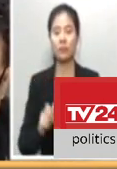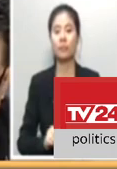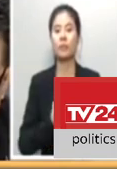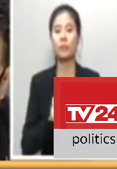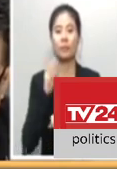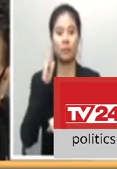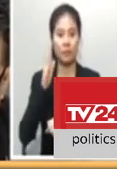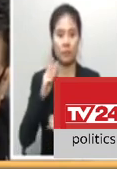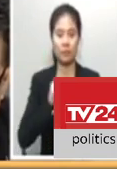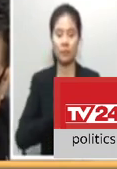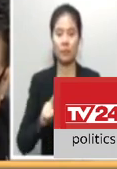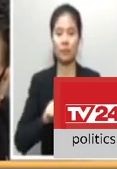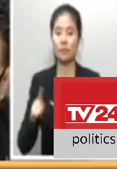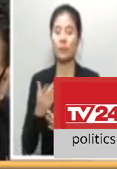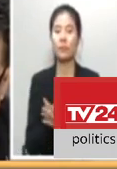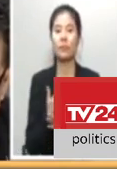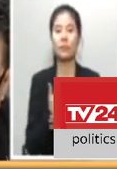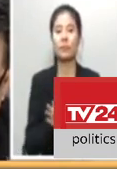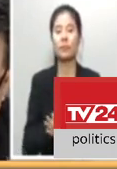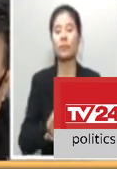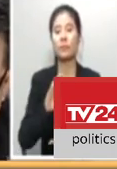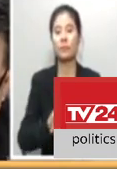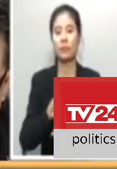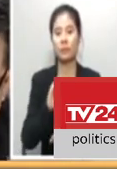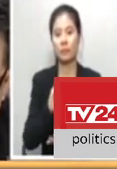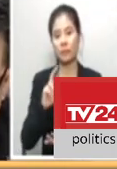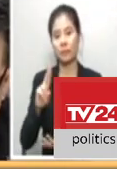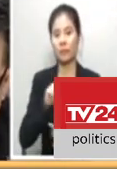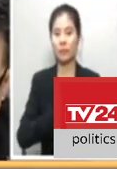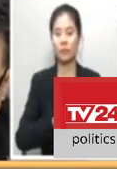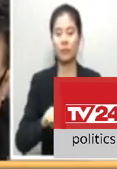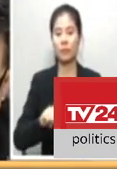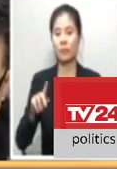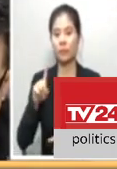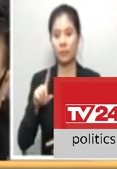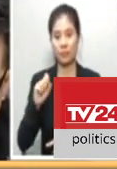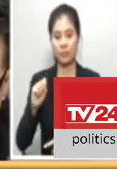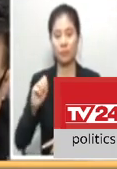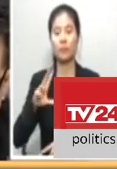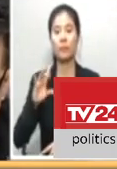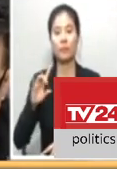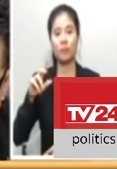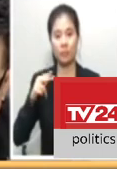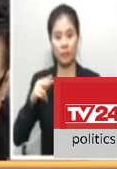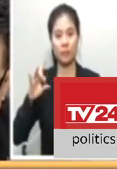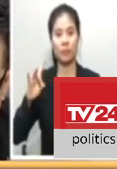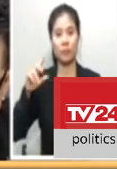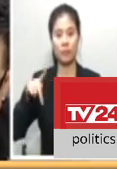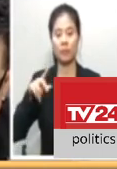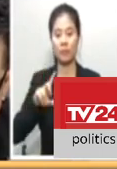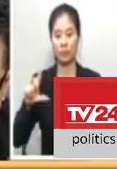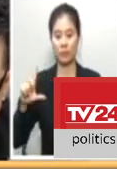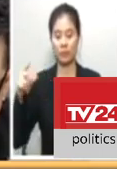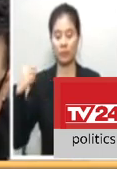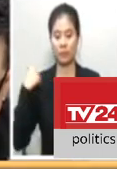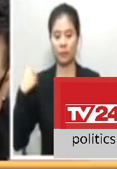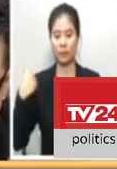อกงบประมาณเงินสำรองเผื่อเหลือเผื่อขาดเนี่ยรวมแล้ว 188,000 ล้านท่